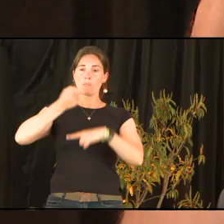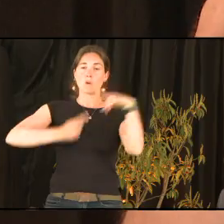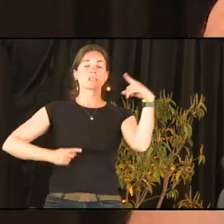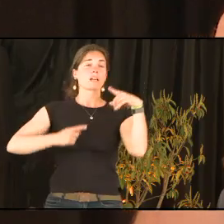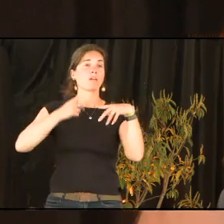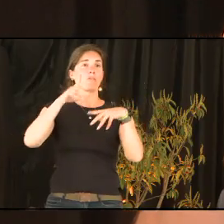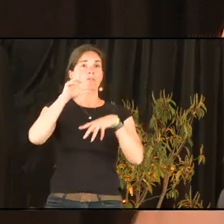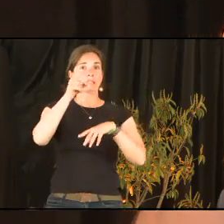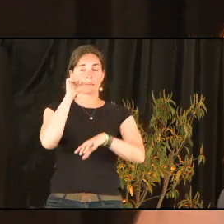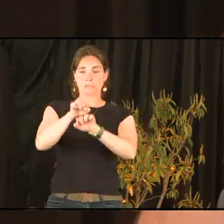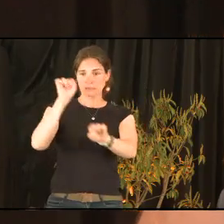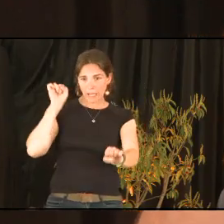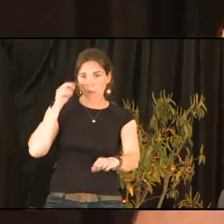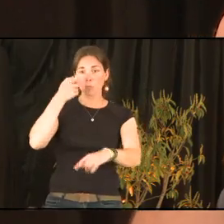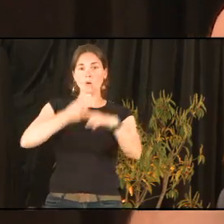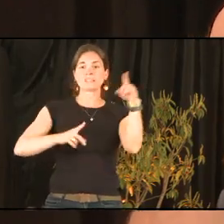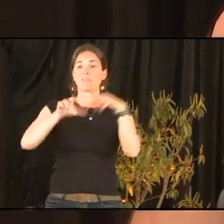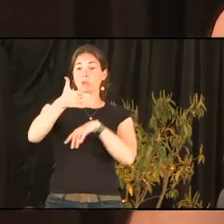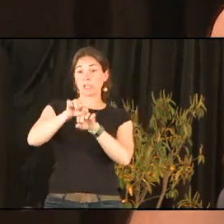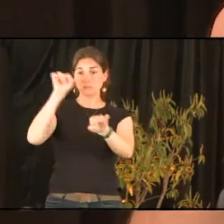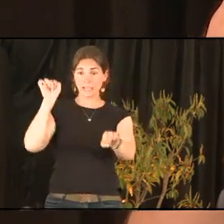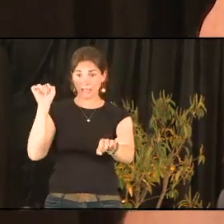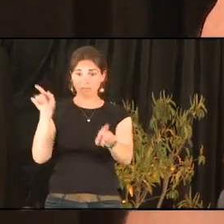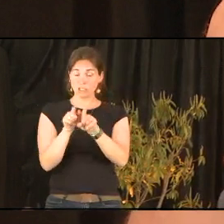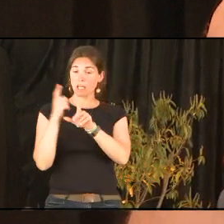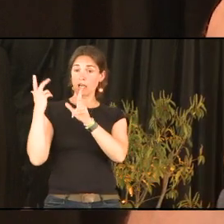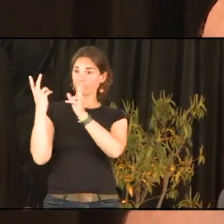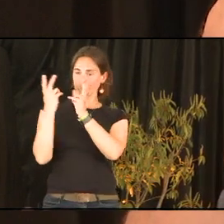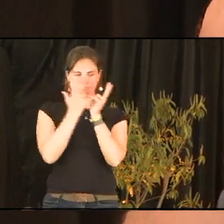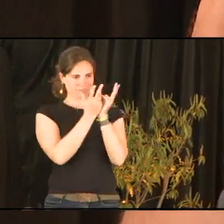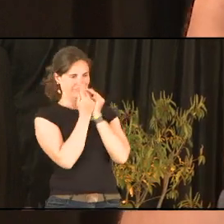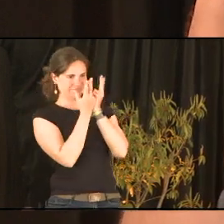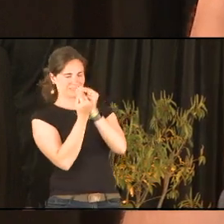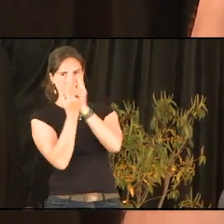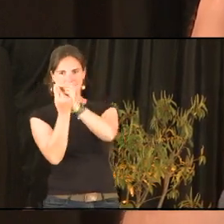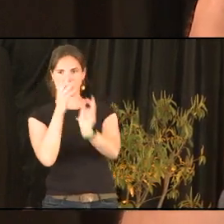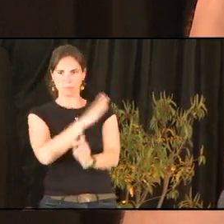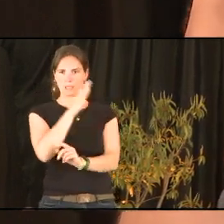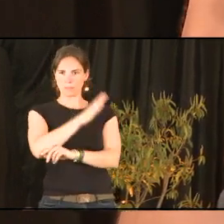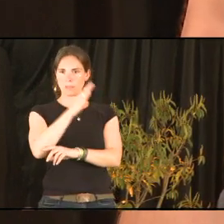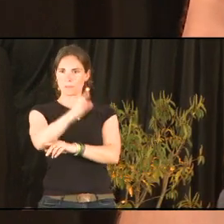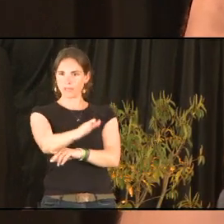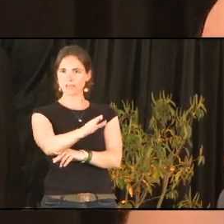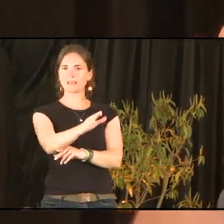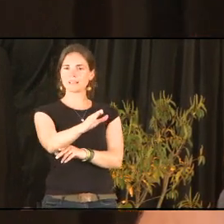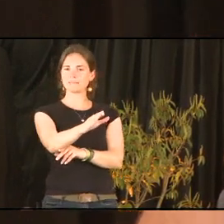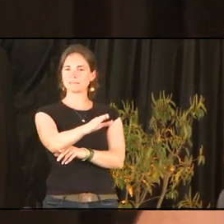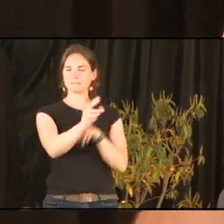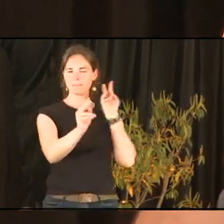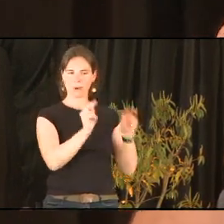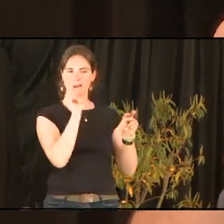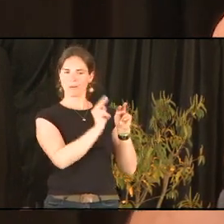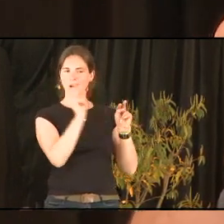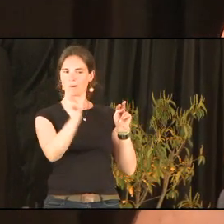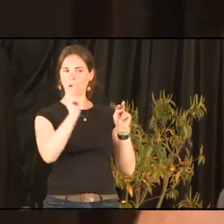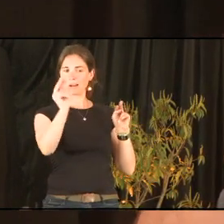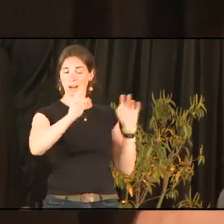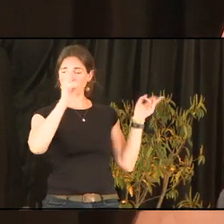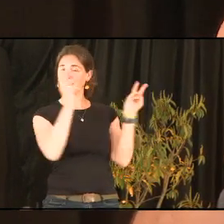siècle, et comment est-ce qu'en fait on peut décrire ce monde autrement avec une subjectivité qui ne se pense radicalement différemment. Et donc par